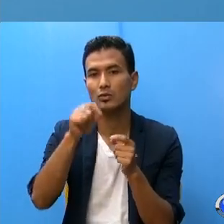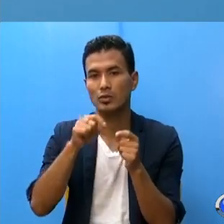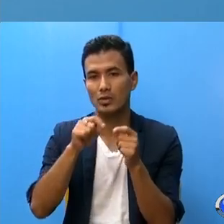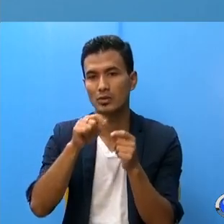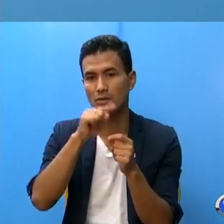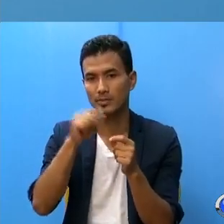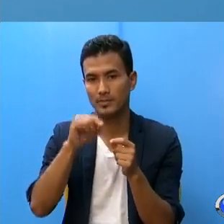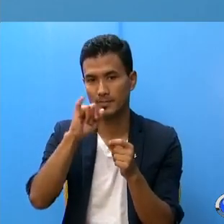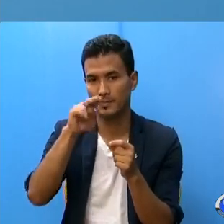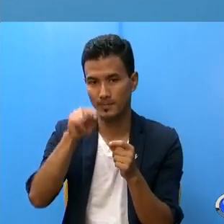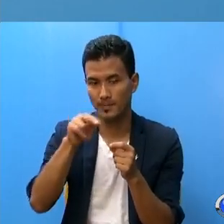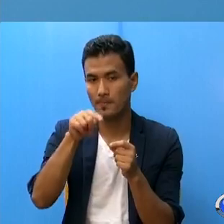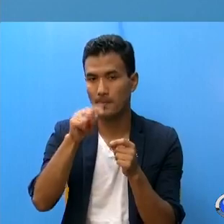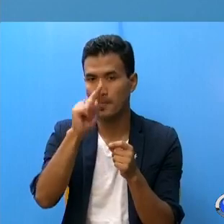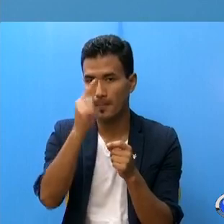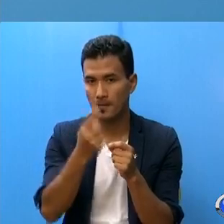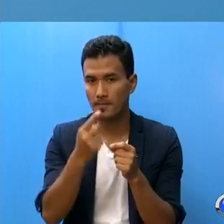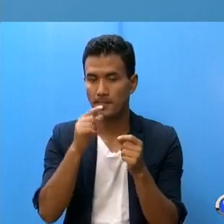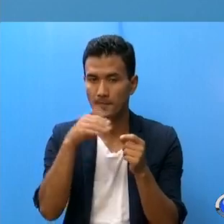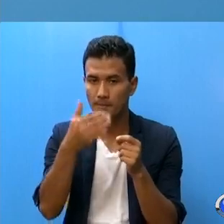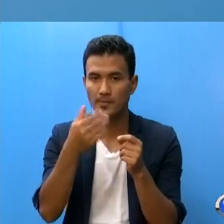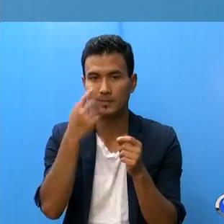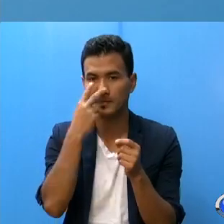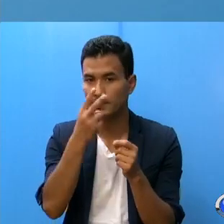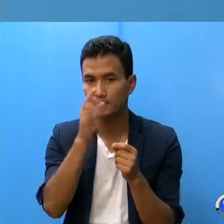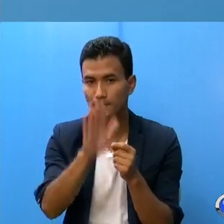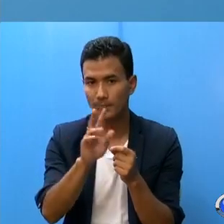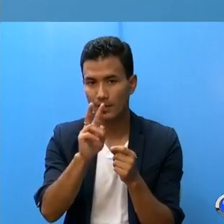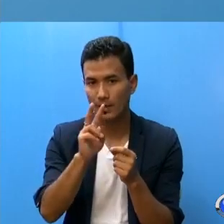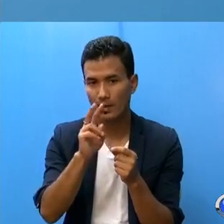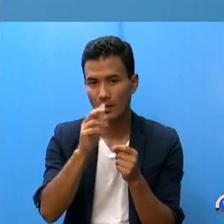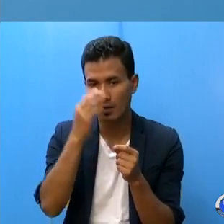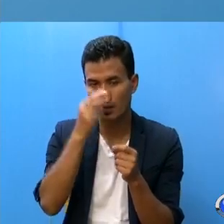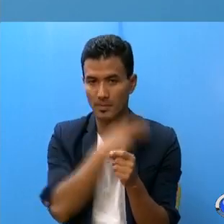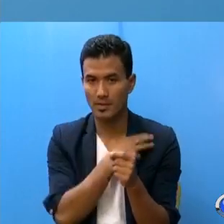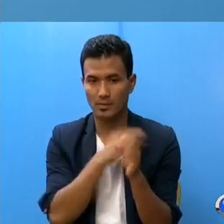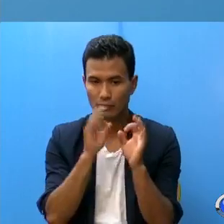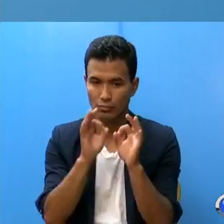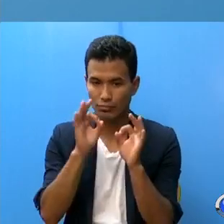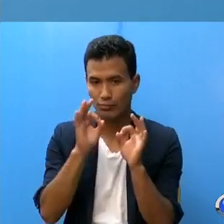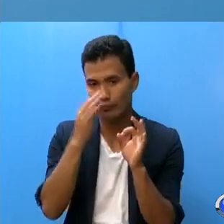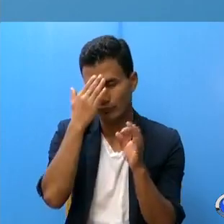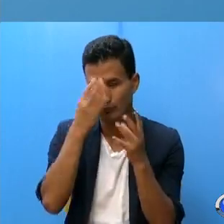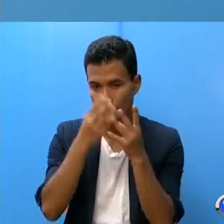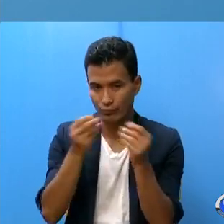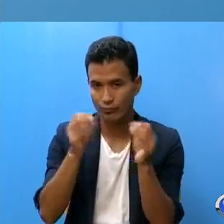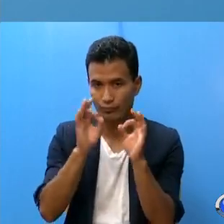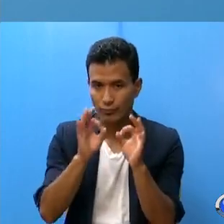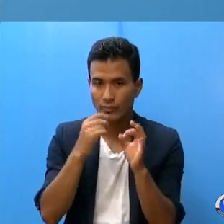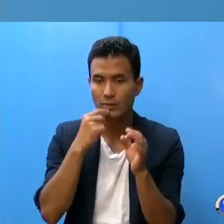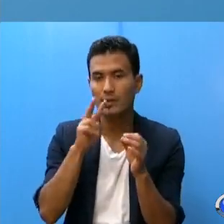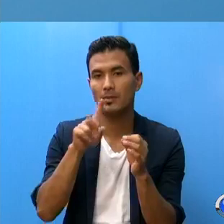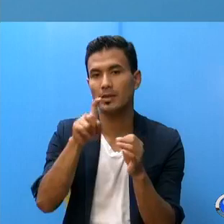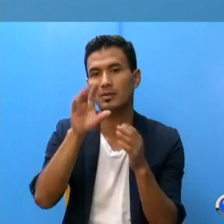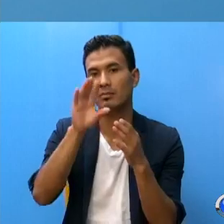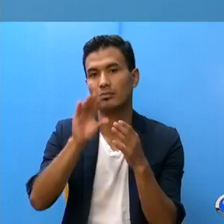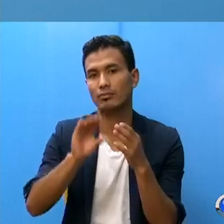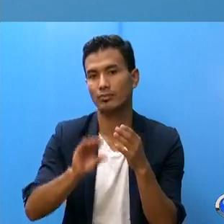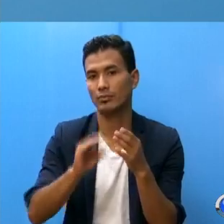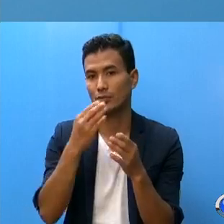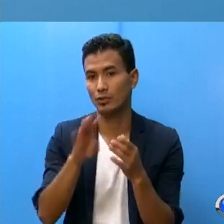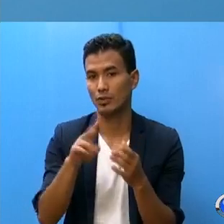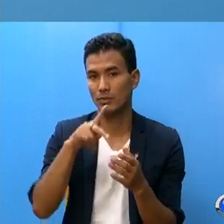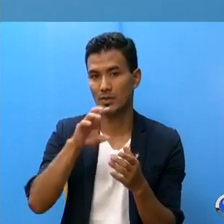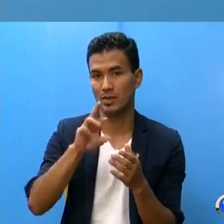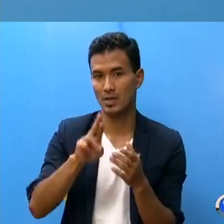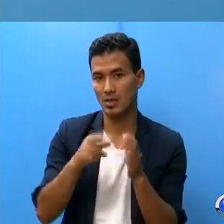एक अपता परचे कियोंच अब युजल मांचे ठेकुंझ धाले वने मांचे ठेकुंझ ठाले वने भा रास को लोड काम नाथ पर पीशार